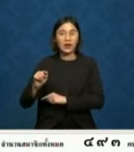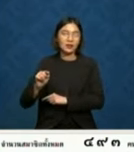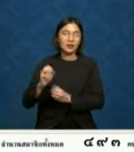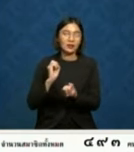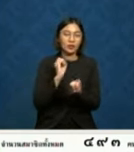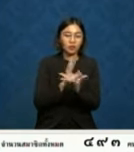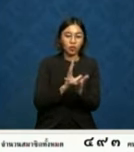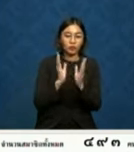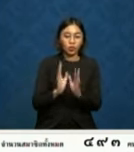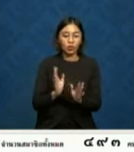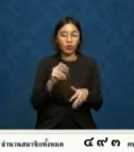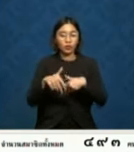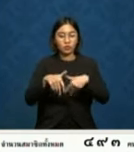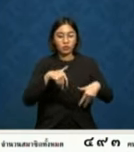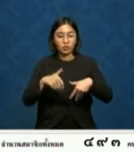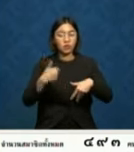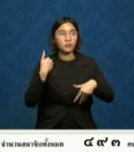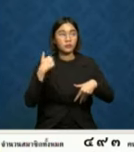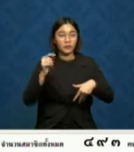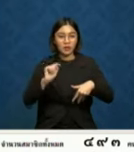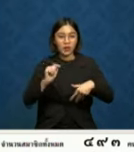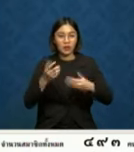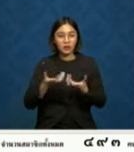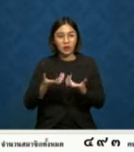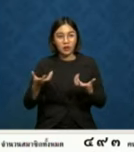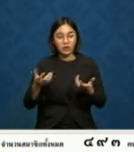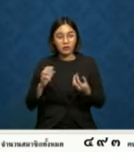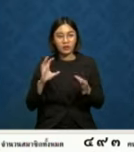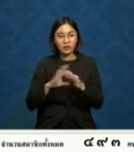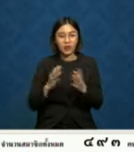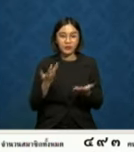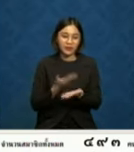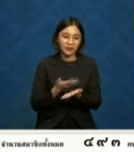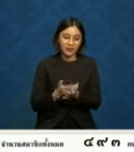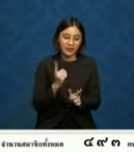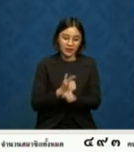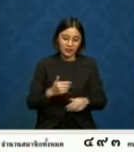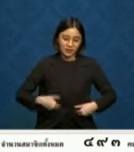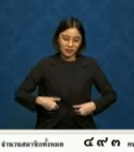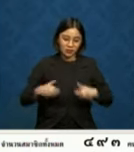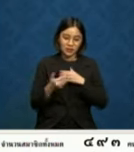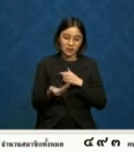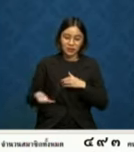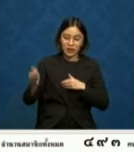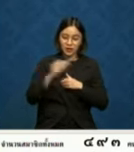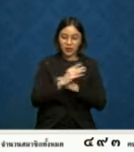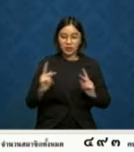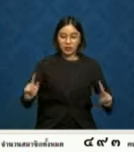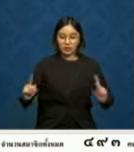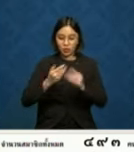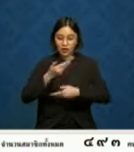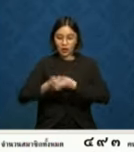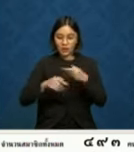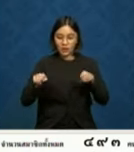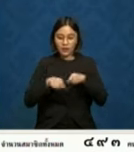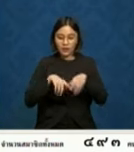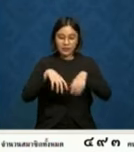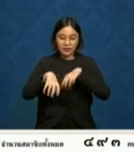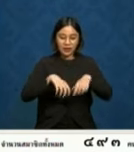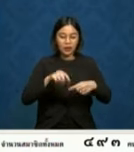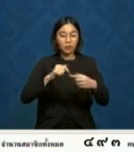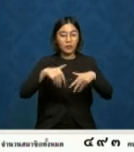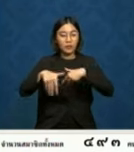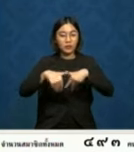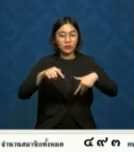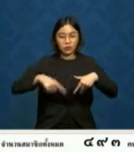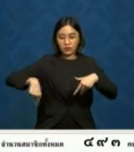กระทบกับผู้บริโภคในอีกมิตินึงคือสินค้าเอ่อในเรื่องของค่าครองชีพซึ่งกระทรวงพาณิชย์เองก็เช่นเดียวกันก็ต้องบริหารจัดการให้พี่น้อง